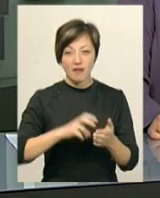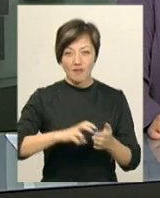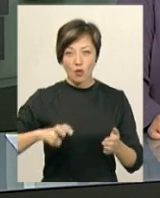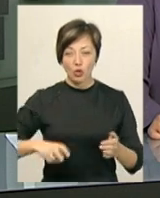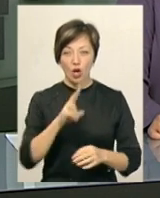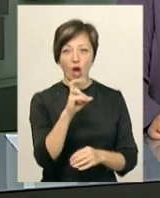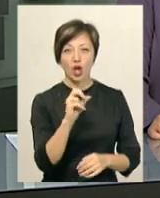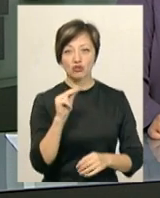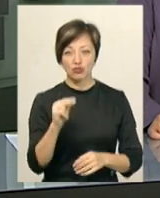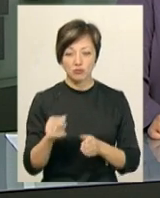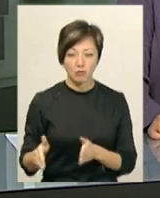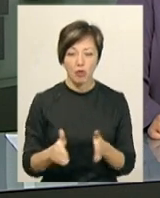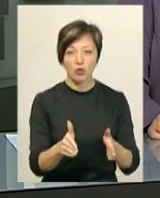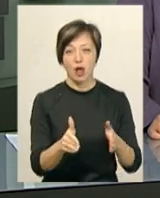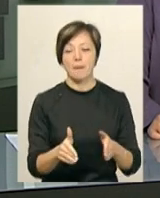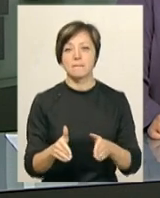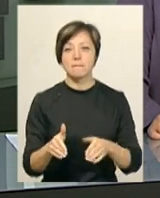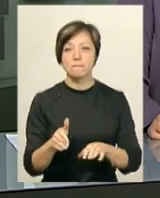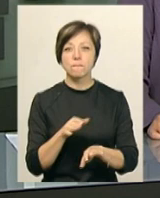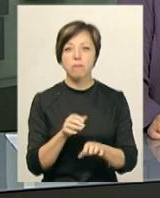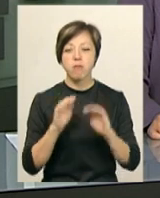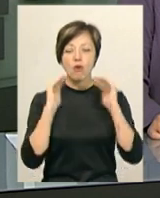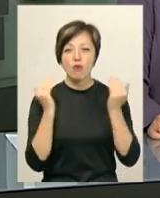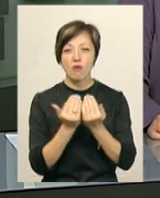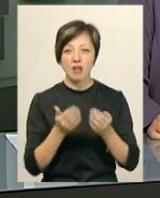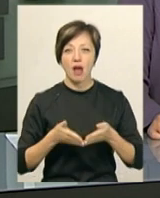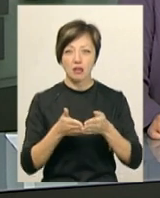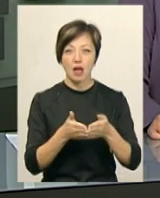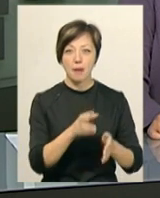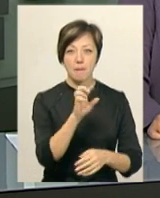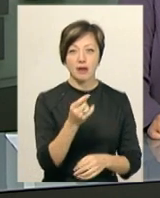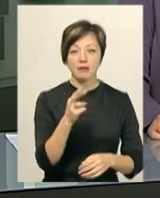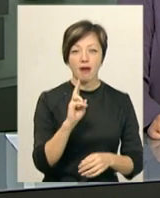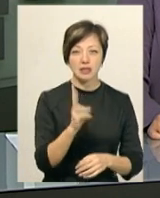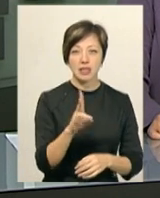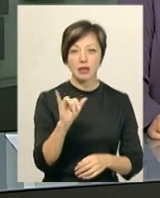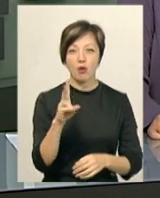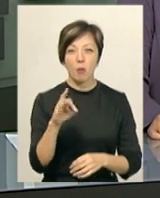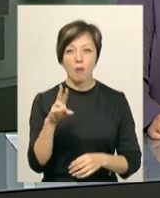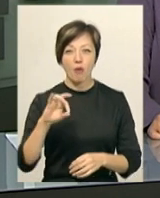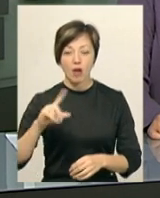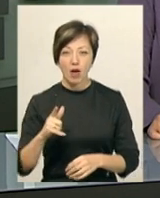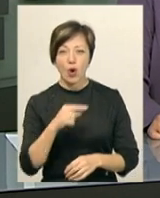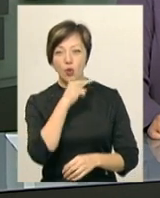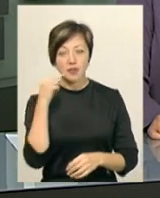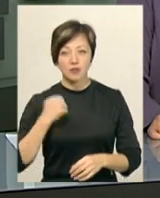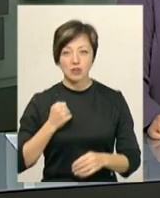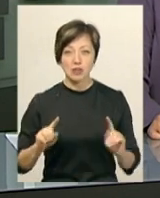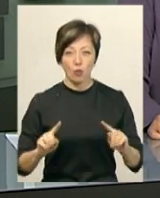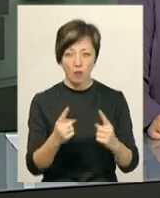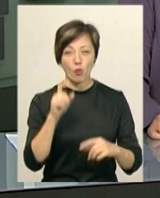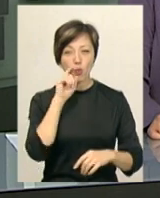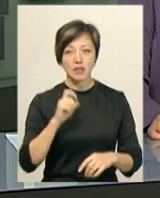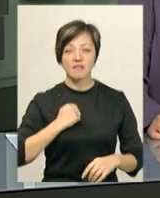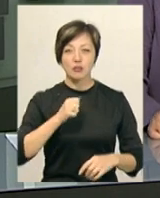Керченської протоки. Броньовані артилерійські катери Бердянськ та Нікополь та буксир Яни Капу російські силовики захопили, а